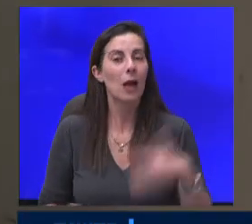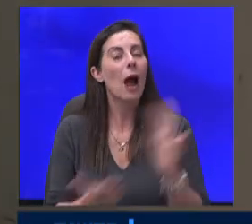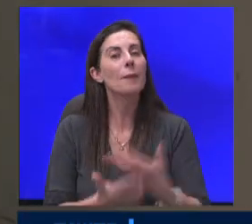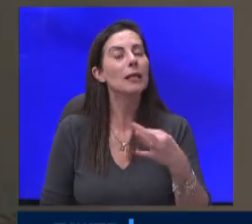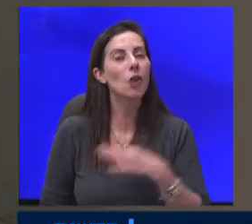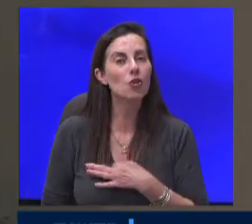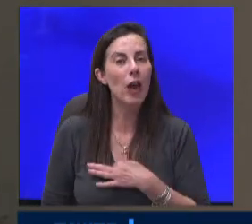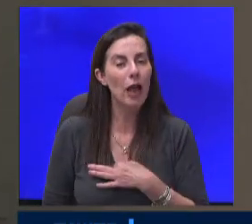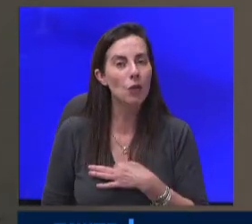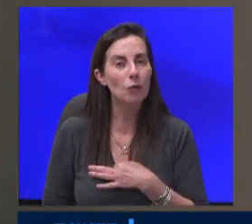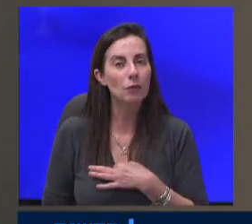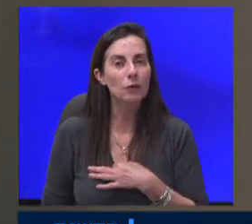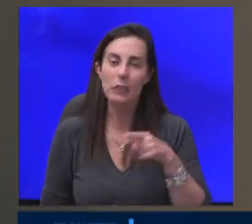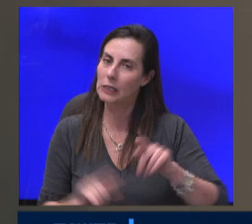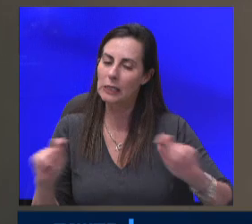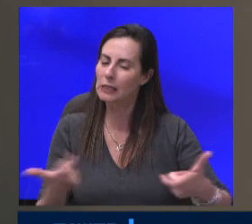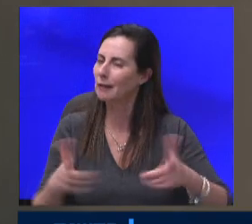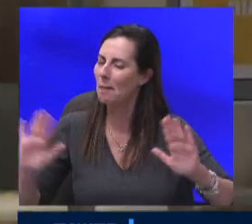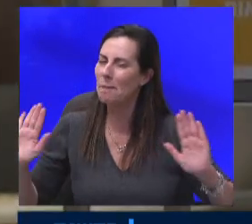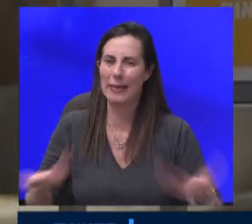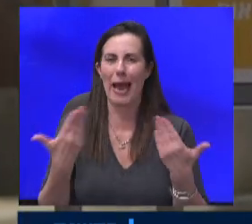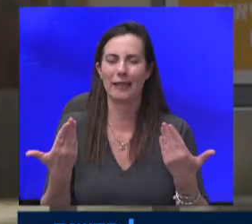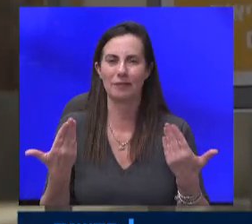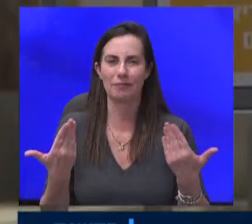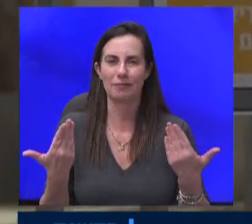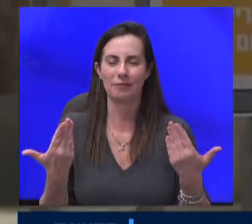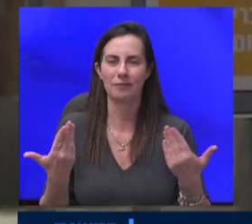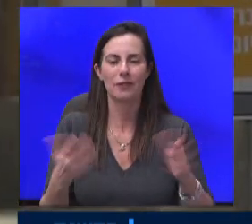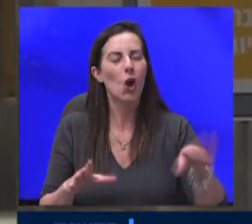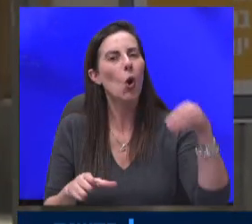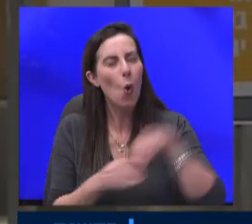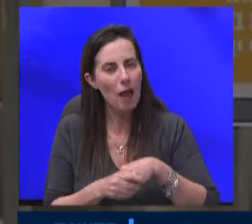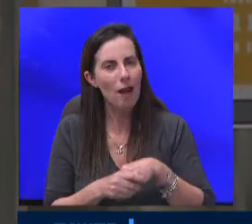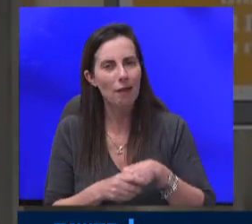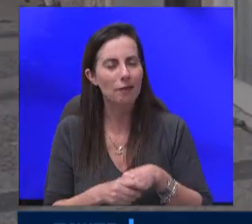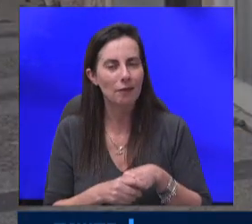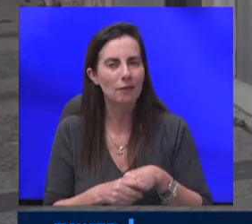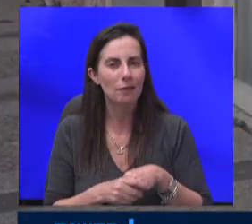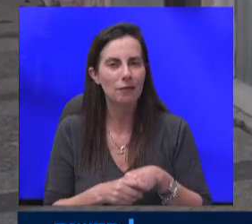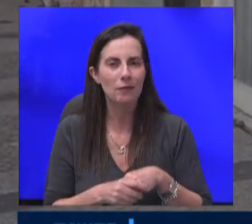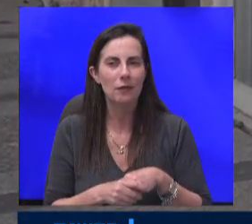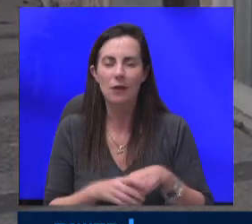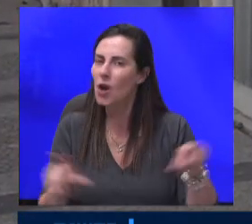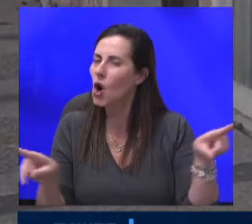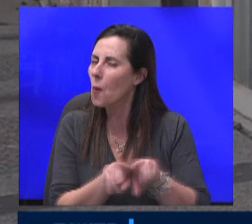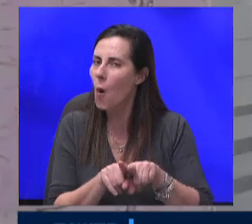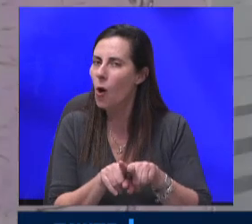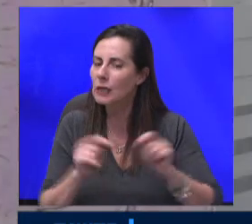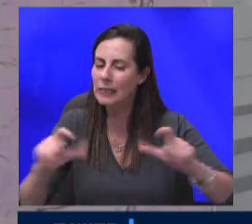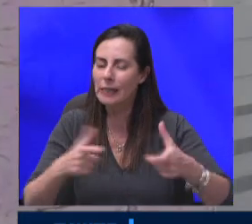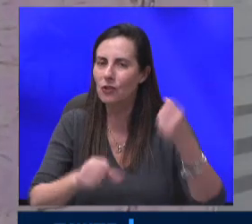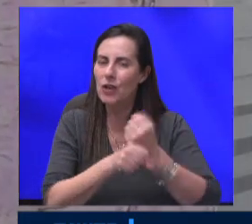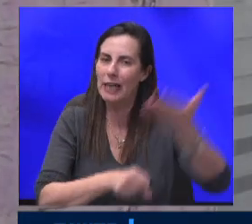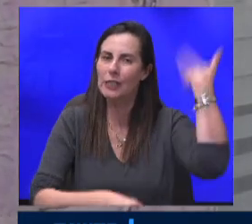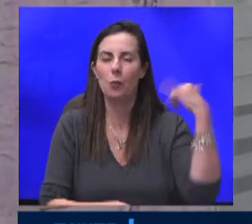היא לסגר מיידי שכולל מתכונת דומה לסגר שהיה בראש